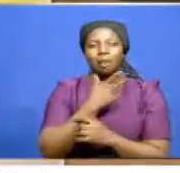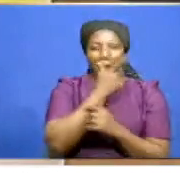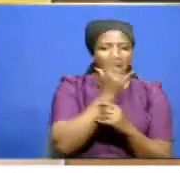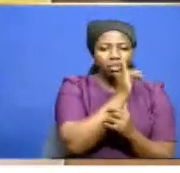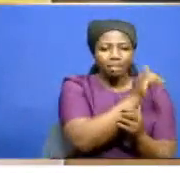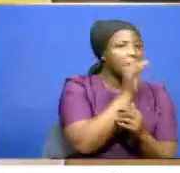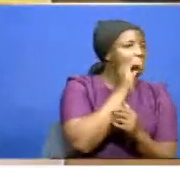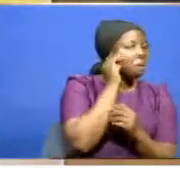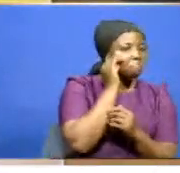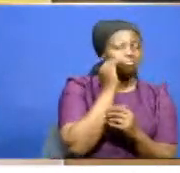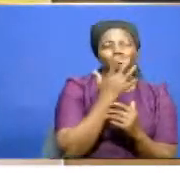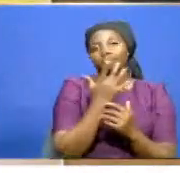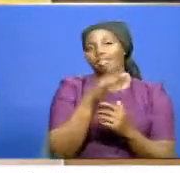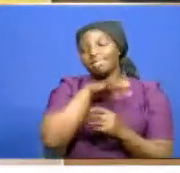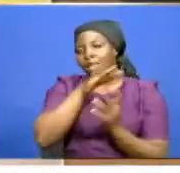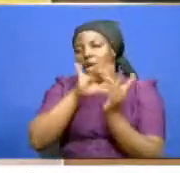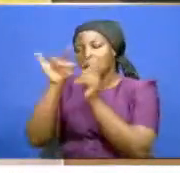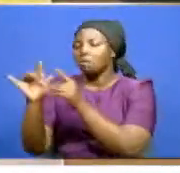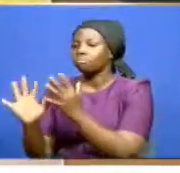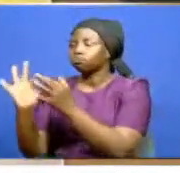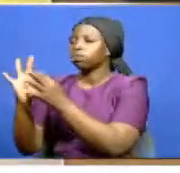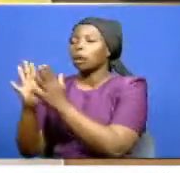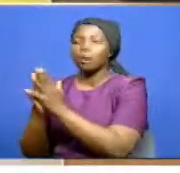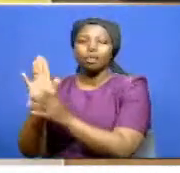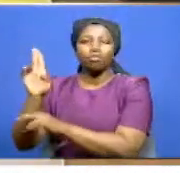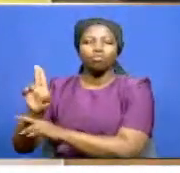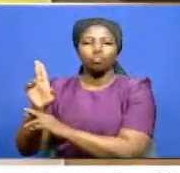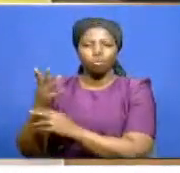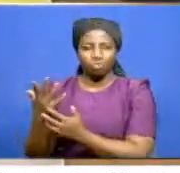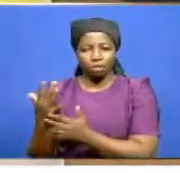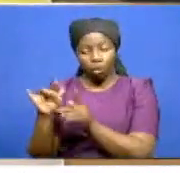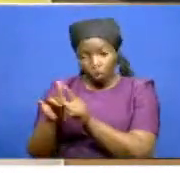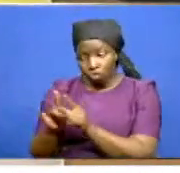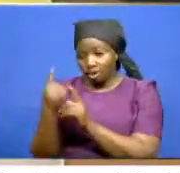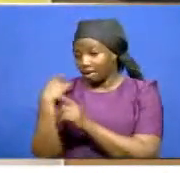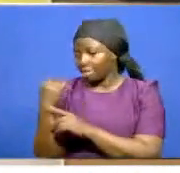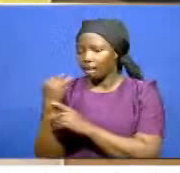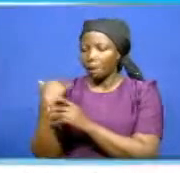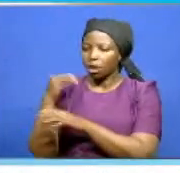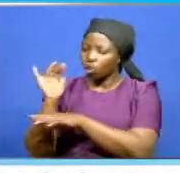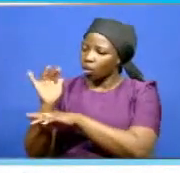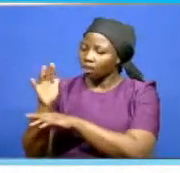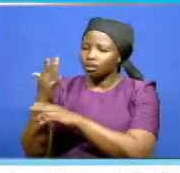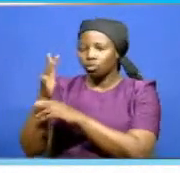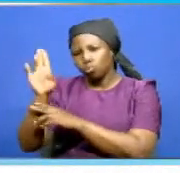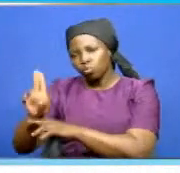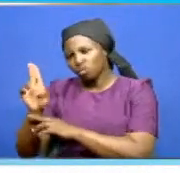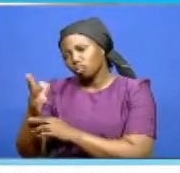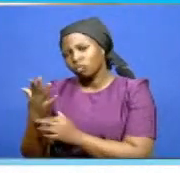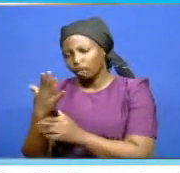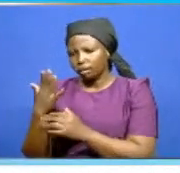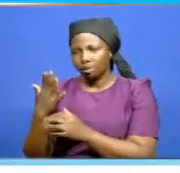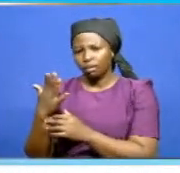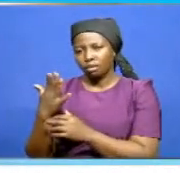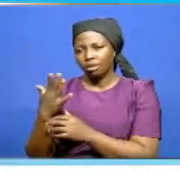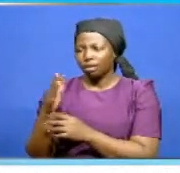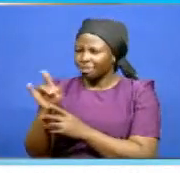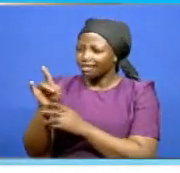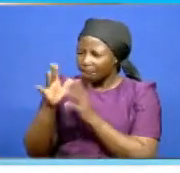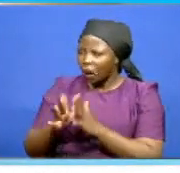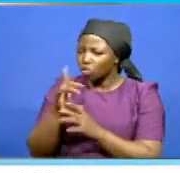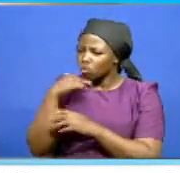tukamuuliza. Uhuru Kenyatta. Nilimuuliza vizuri sana, is my president. I voted for him. I supported him. Uhuru Kenyatta. Huyo mtu